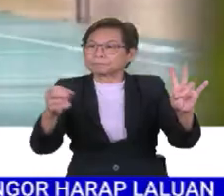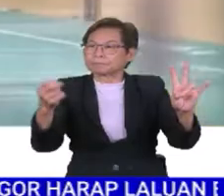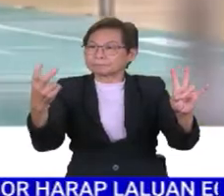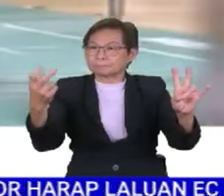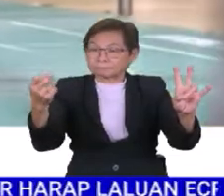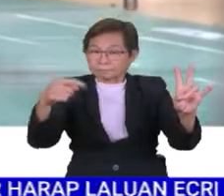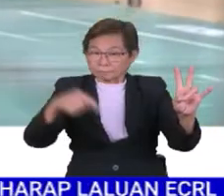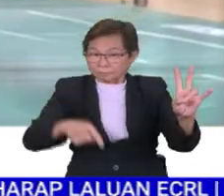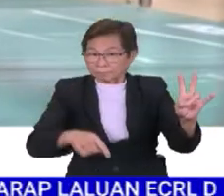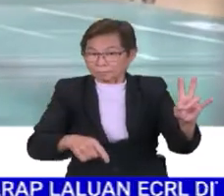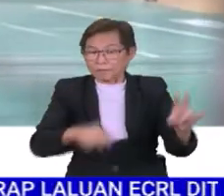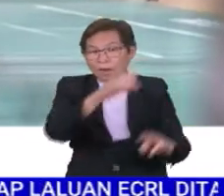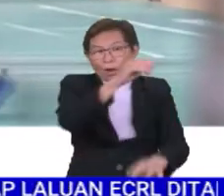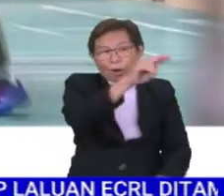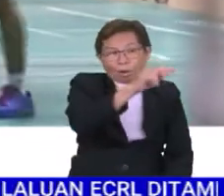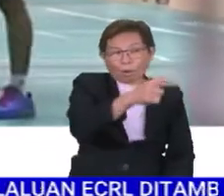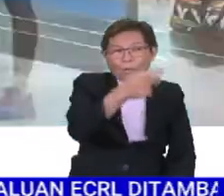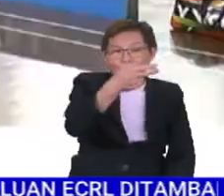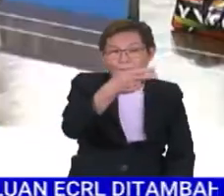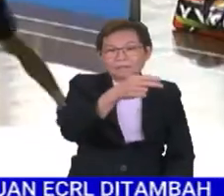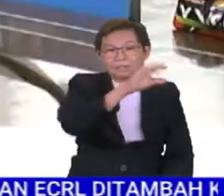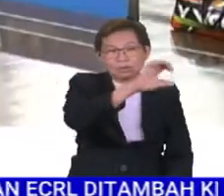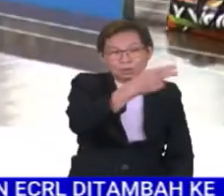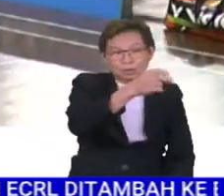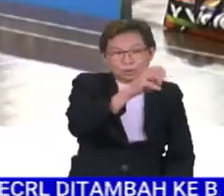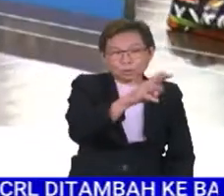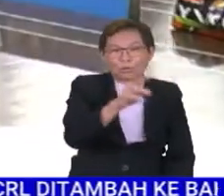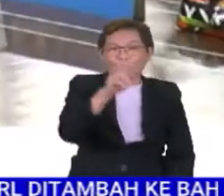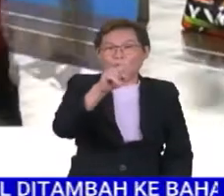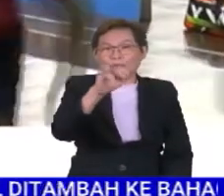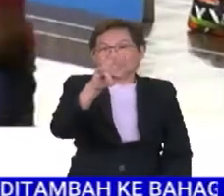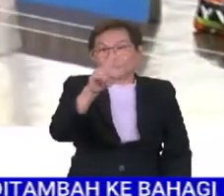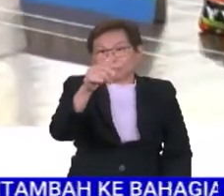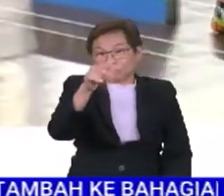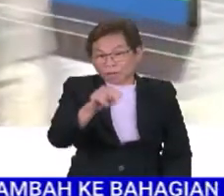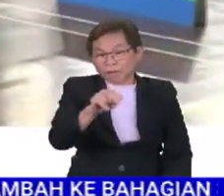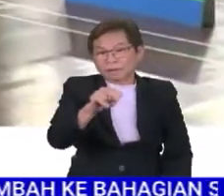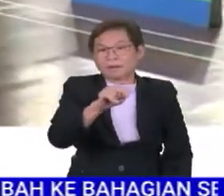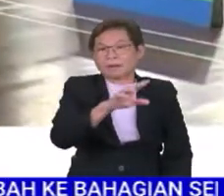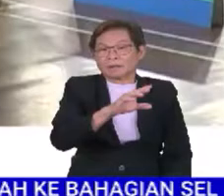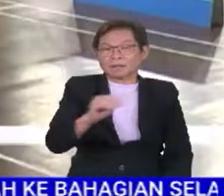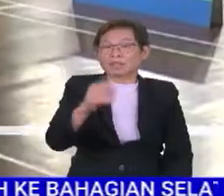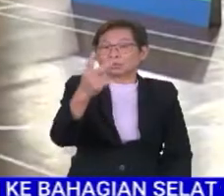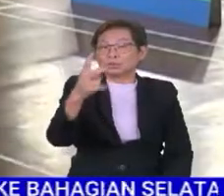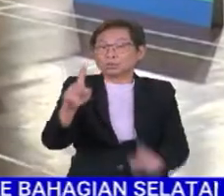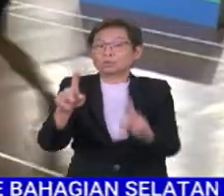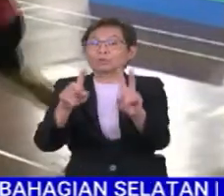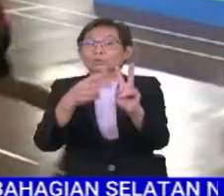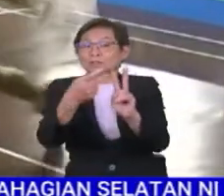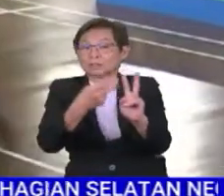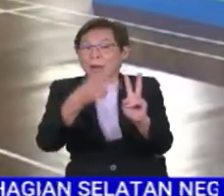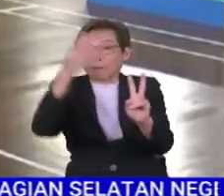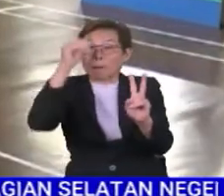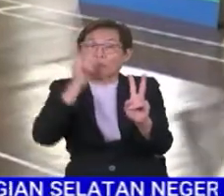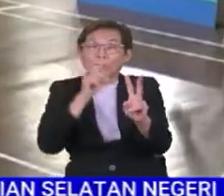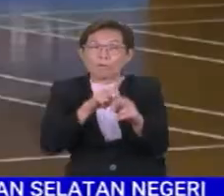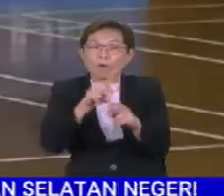ini. Antaranya Ong Yi Si Tiu Yi, Vivian Hoi Li Chiu Sin dan 2 bergu campuran